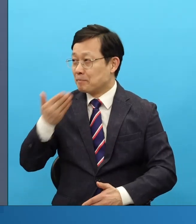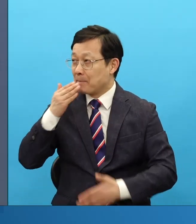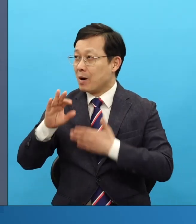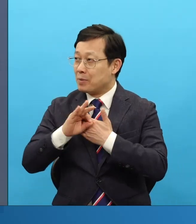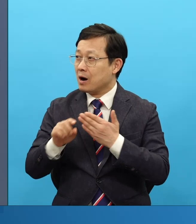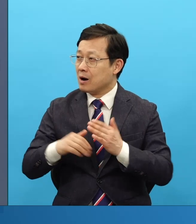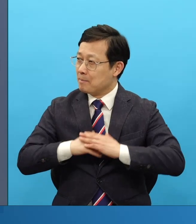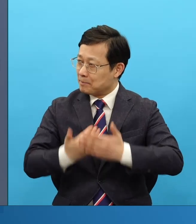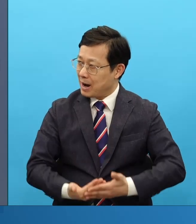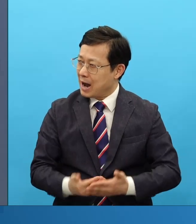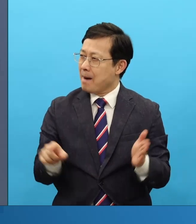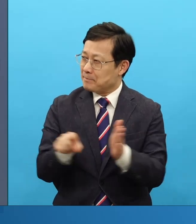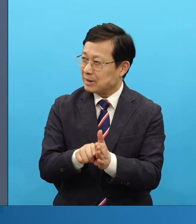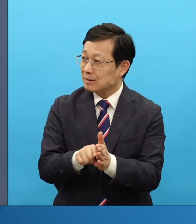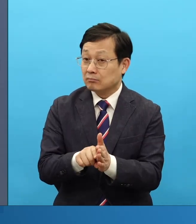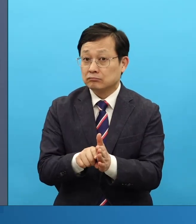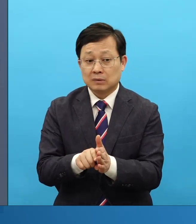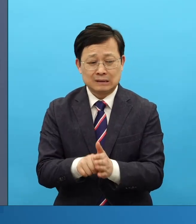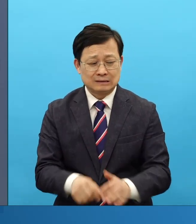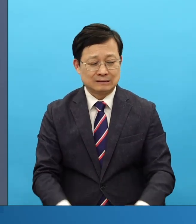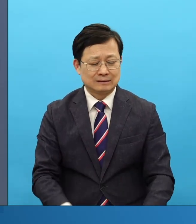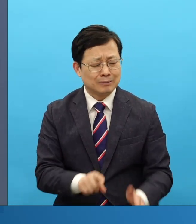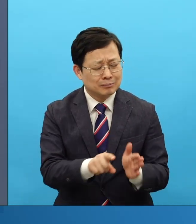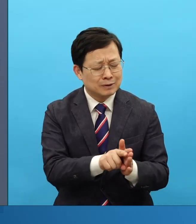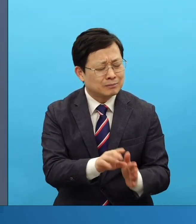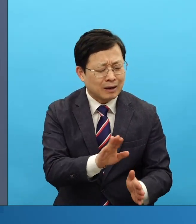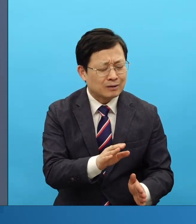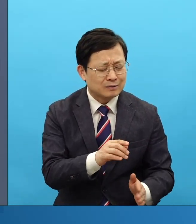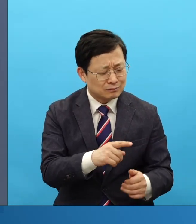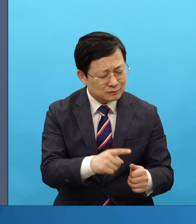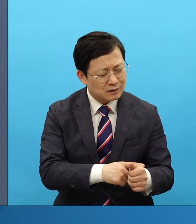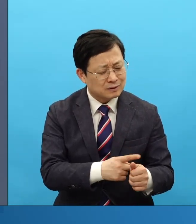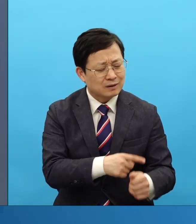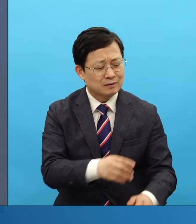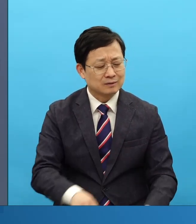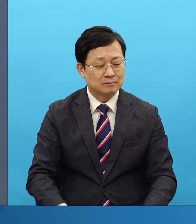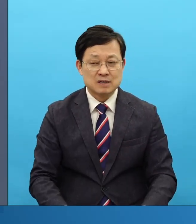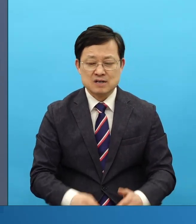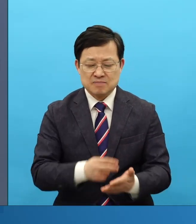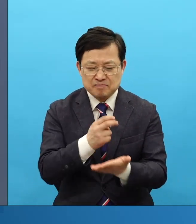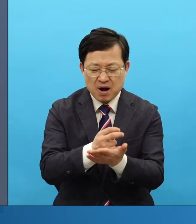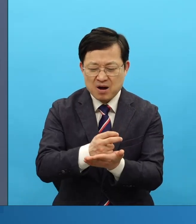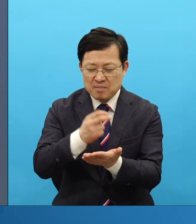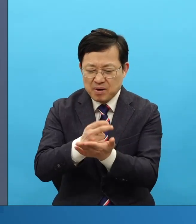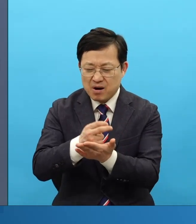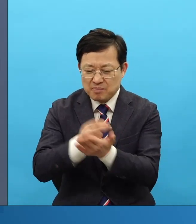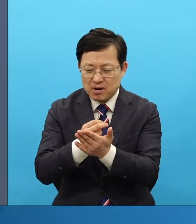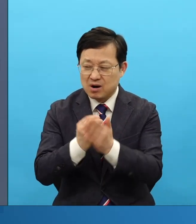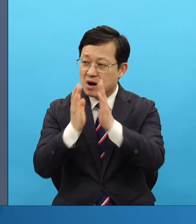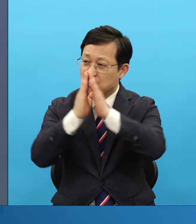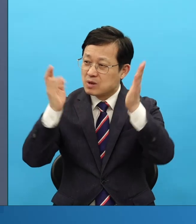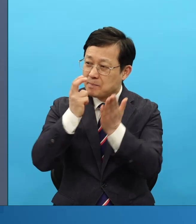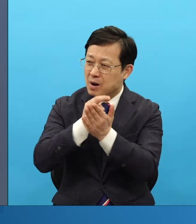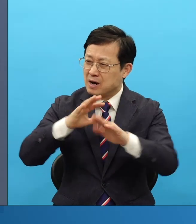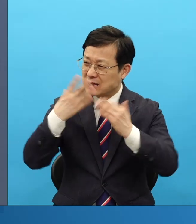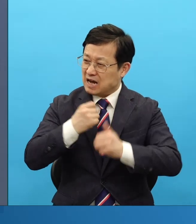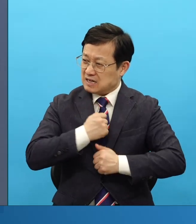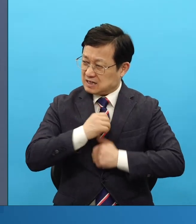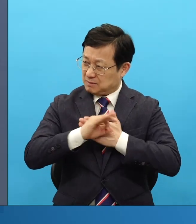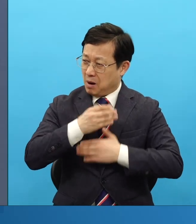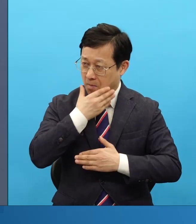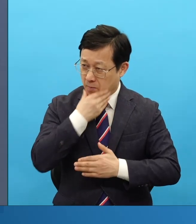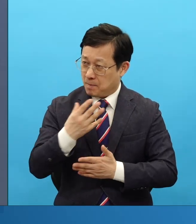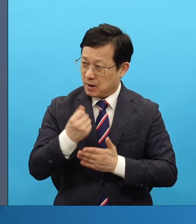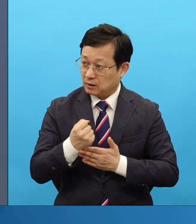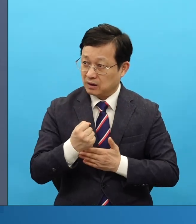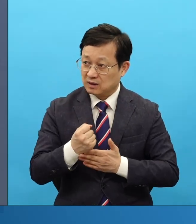full. Even if you believe in that, that's going to happen. 모든 율법 다 지키면 복을 받아. 그거는 믿음이 아닙니다. 당연한 거죠. I'm going to be